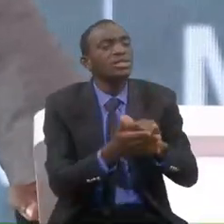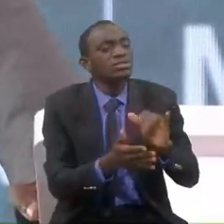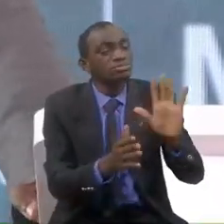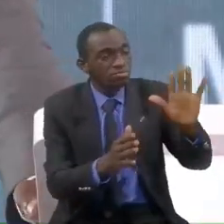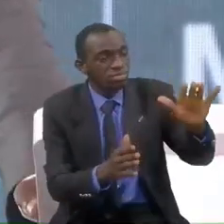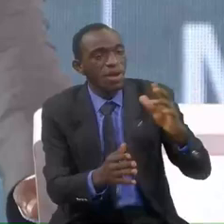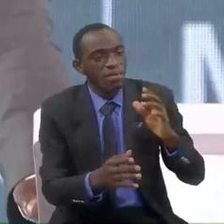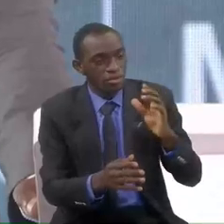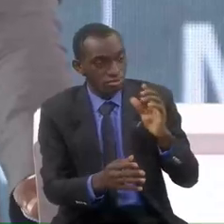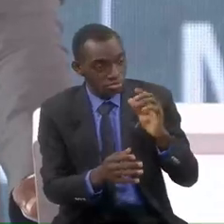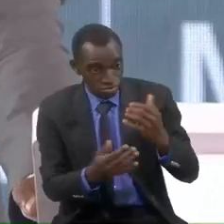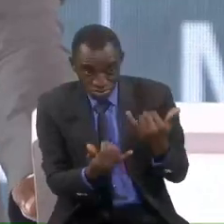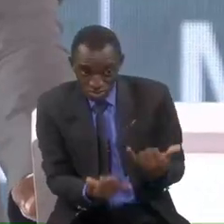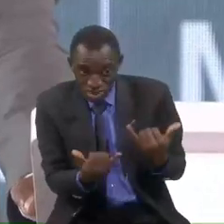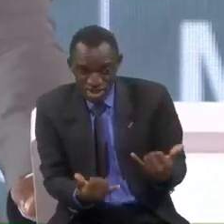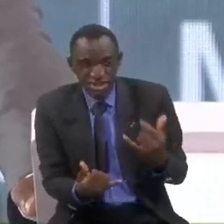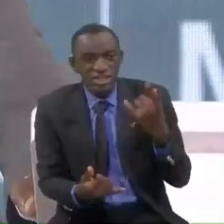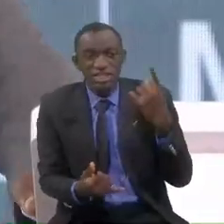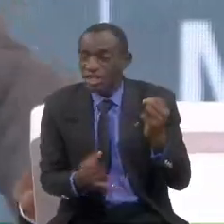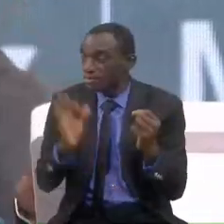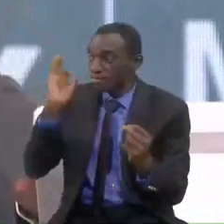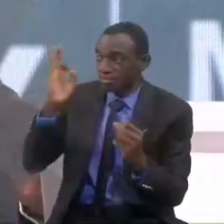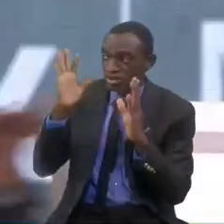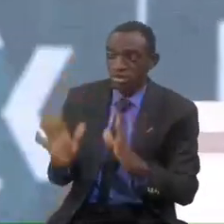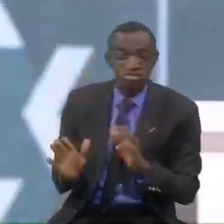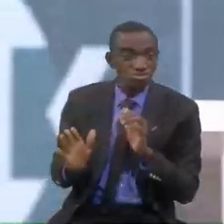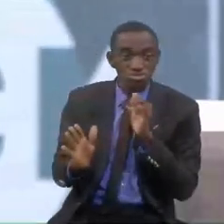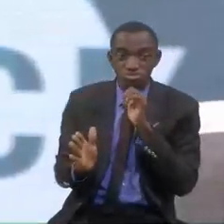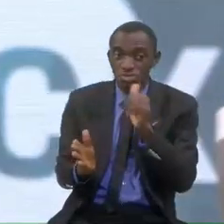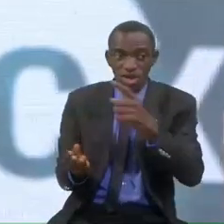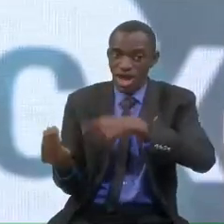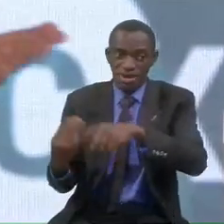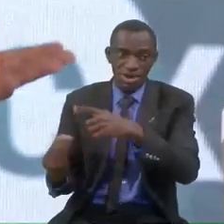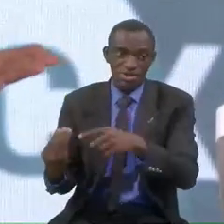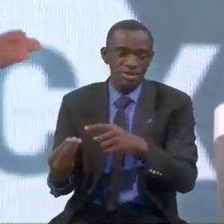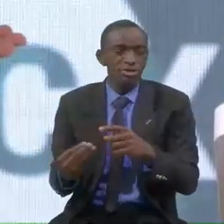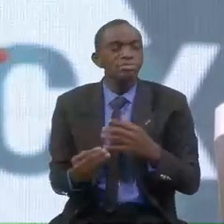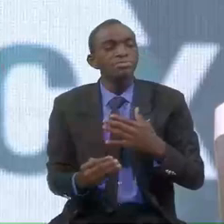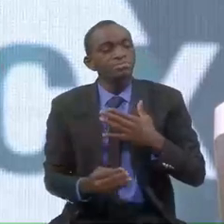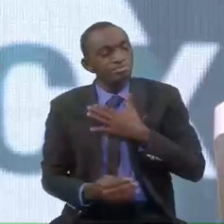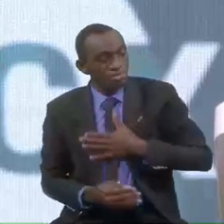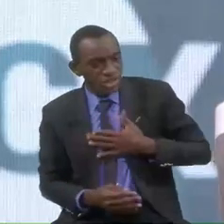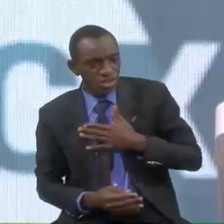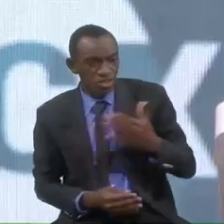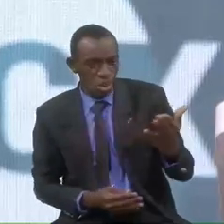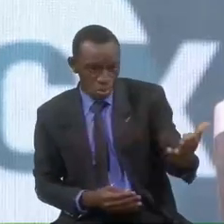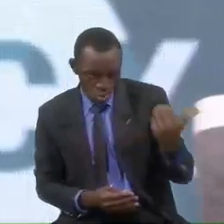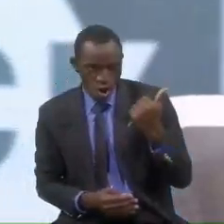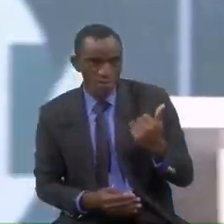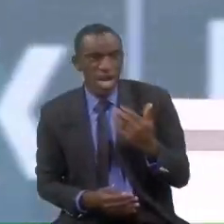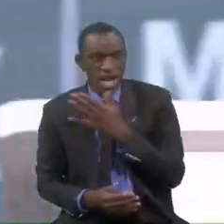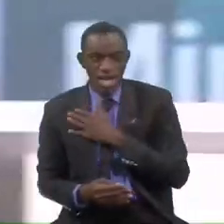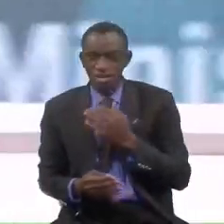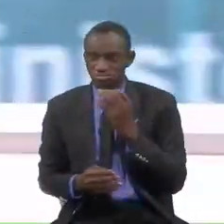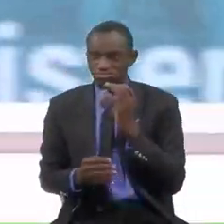ministre, le prédicateur qu'on espère n'est pas là. Donc, s'il vous plaît, venez